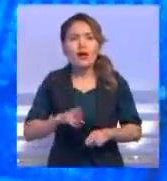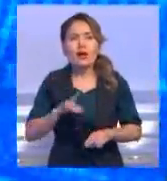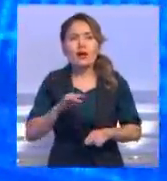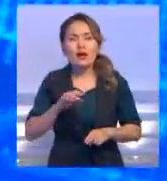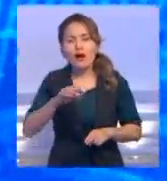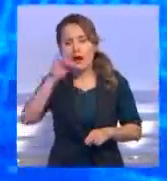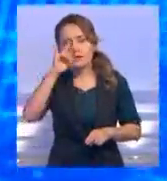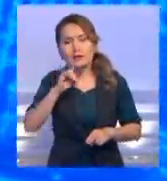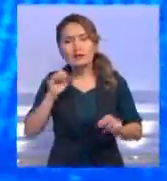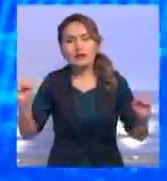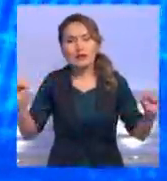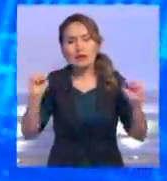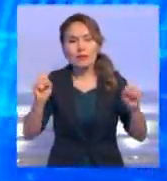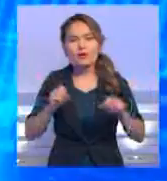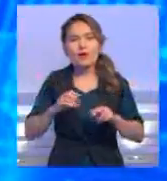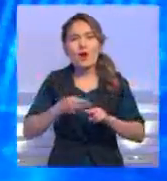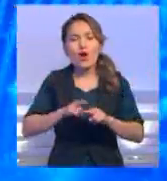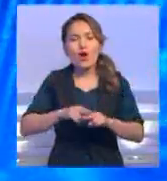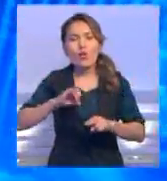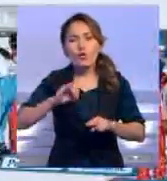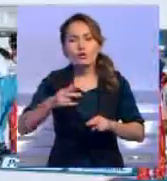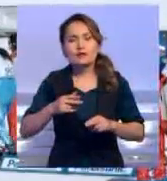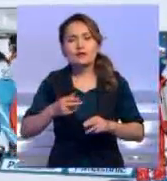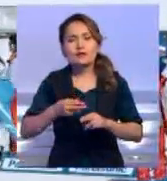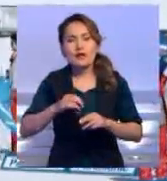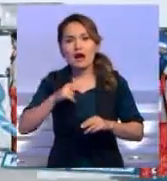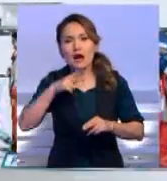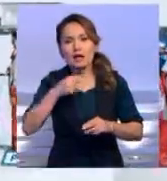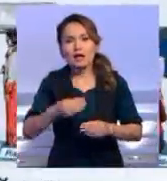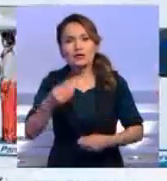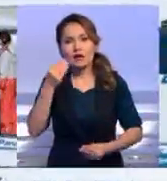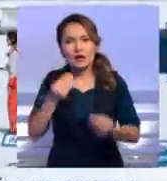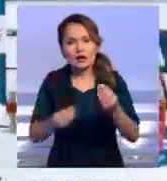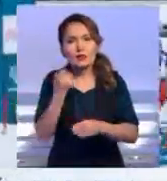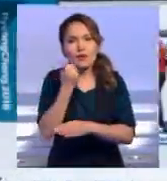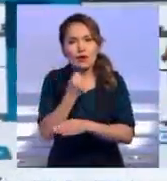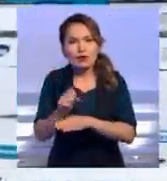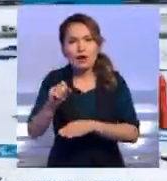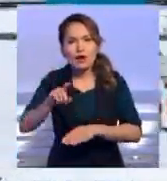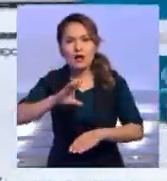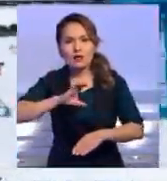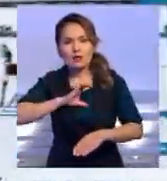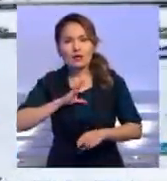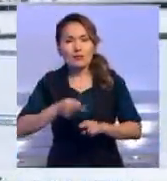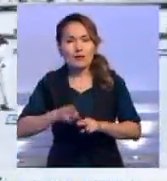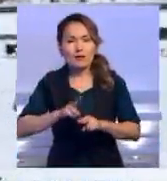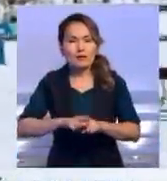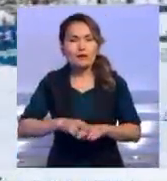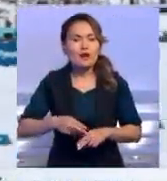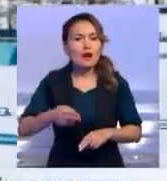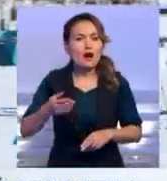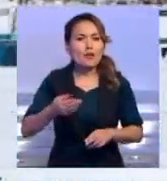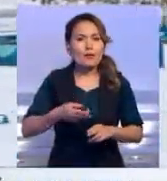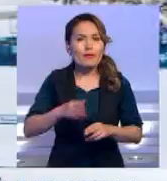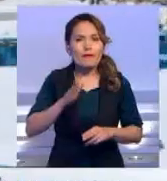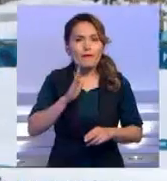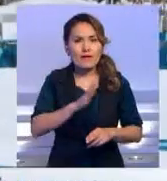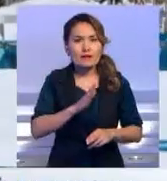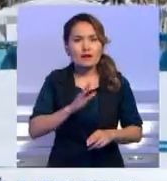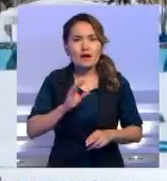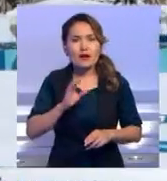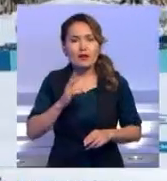өтіп жатқан паралимпиада ойындарында Қазақстанның тұңғыш чемпионы атанған еді. Қазақстан паралимпиада құрамасының бас бапкері